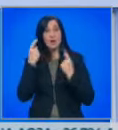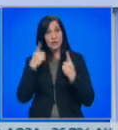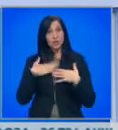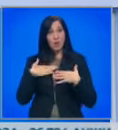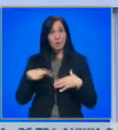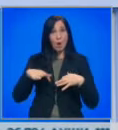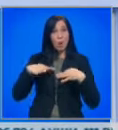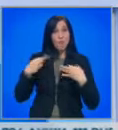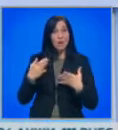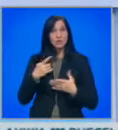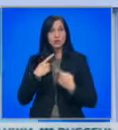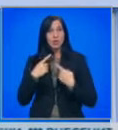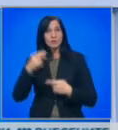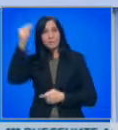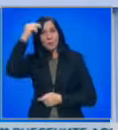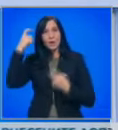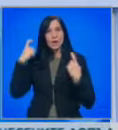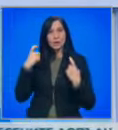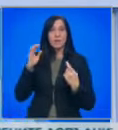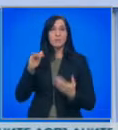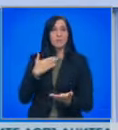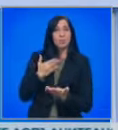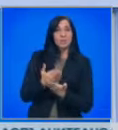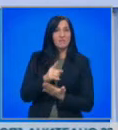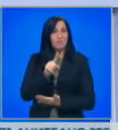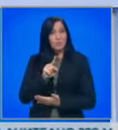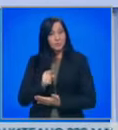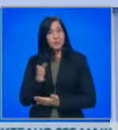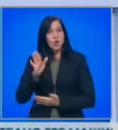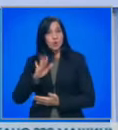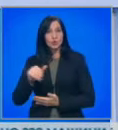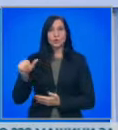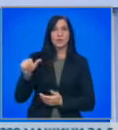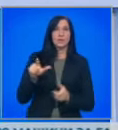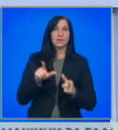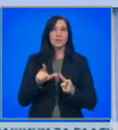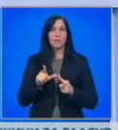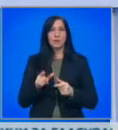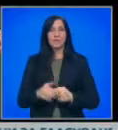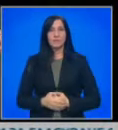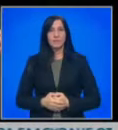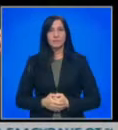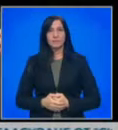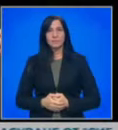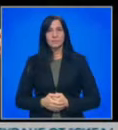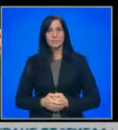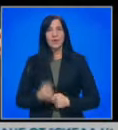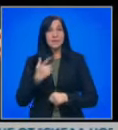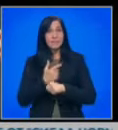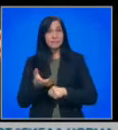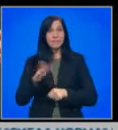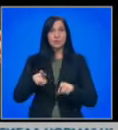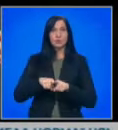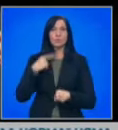има опасност договорите с България и Гърция да бъдат поставени под въпрос. Още от Александър Марков. Седмици след